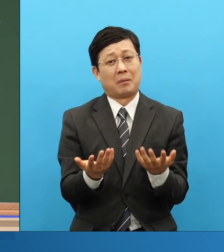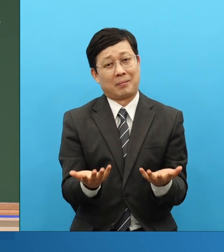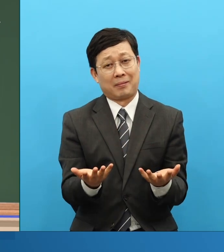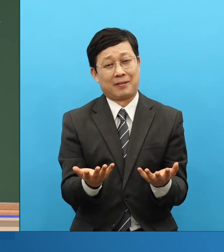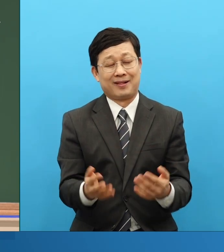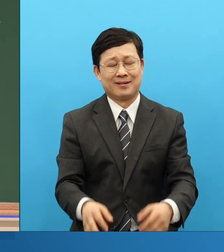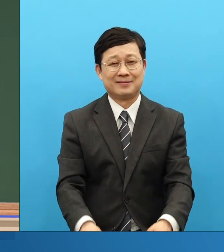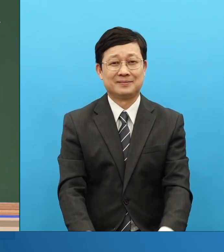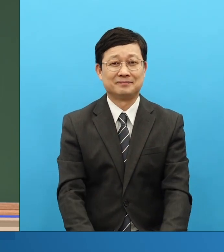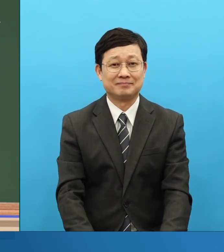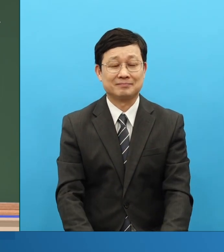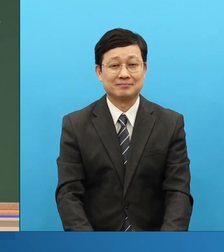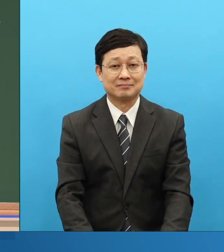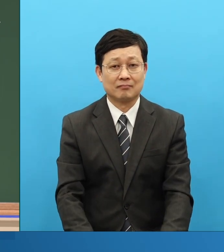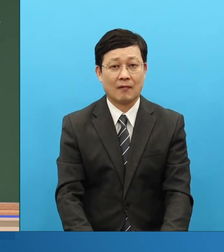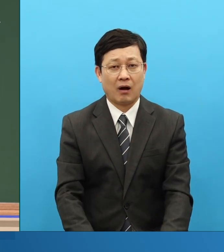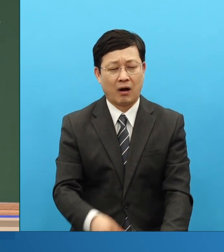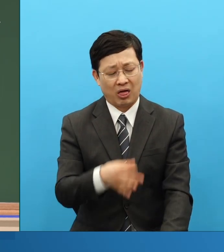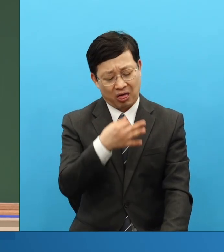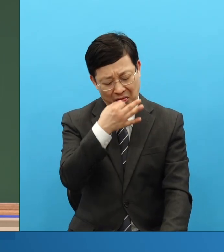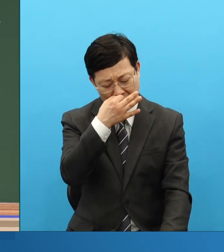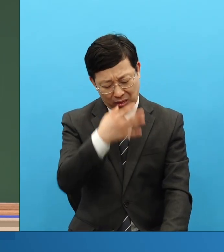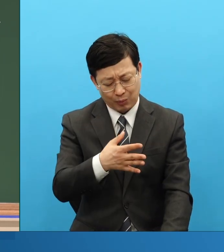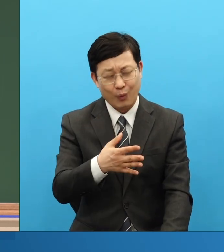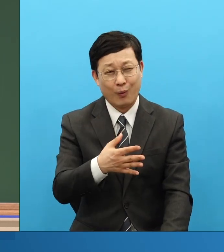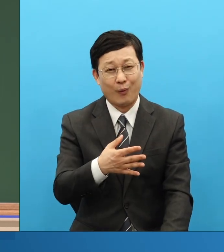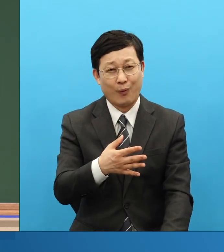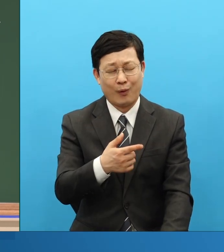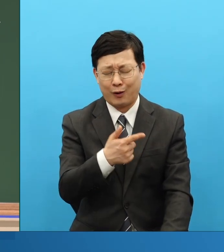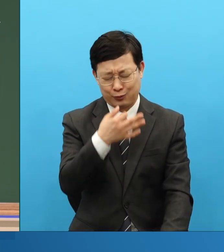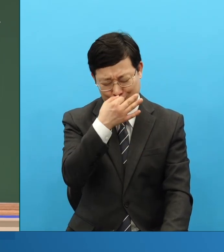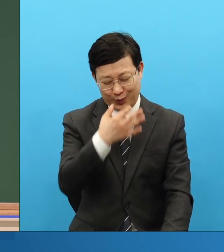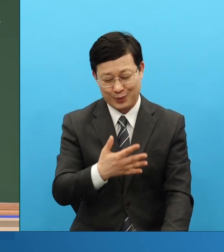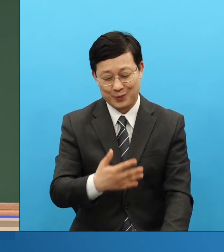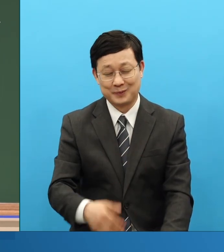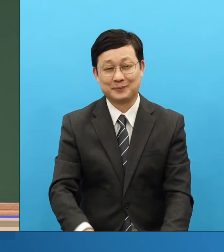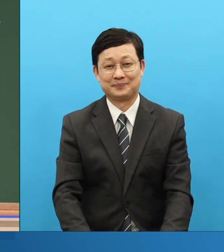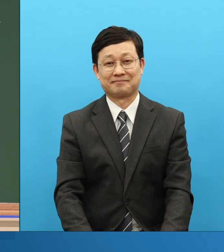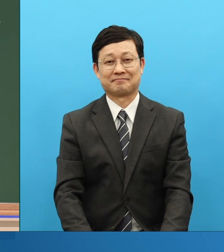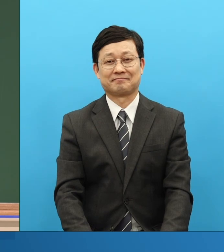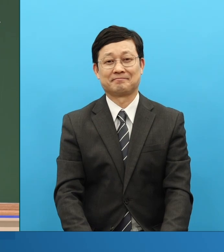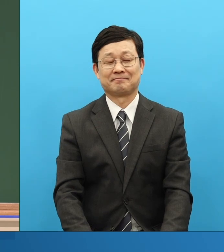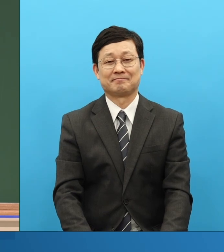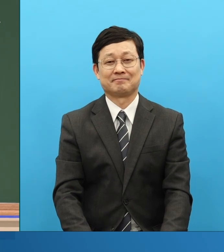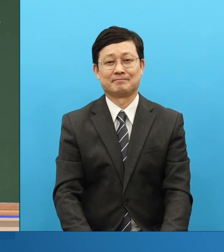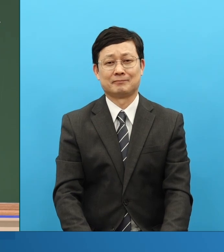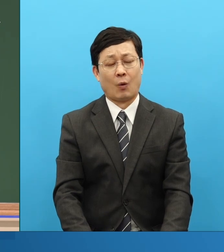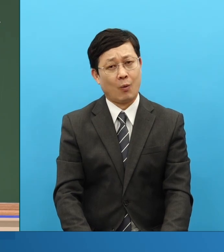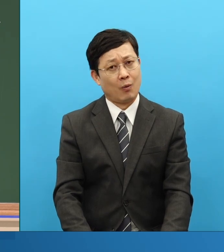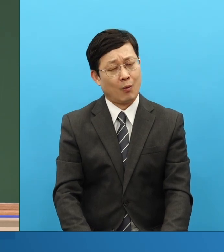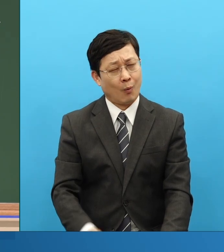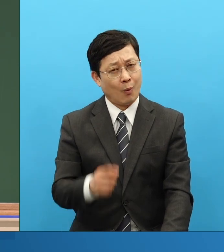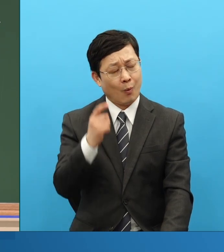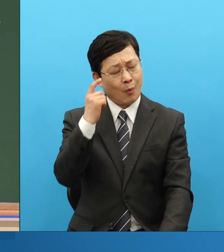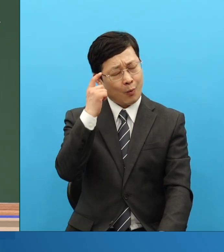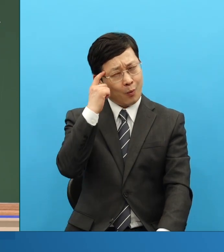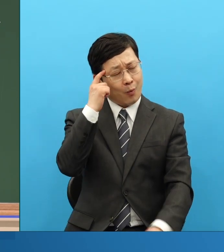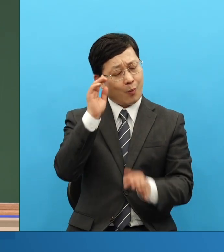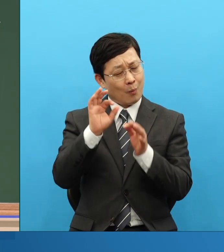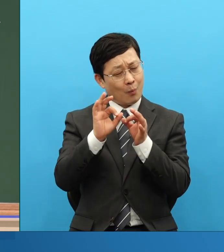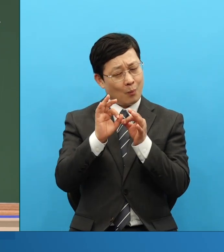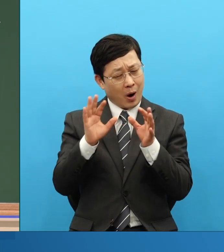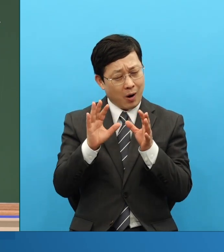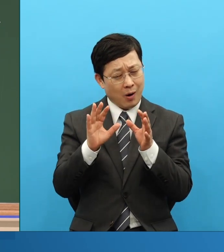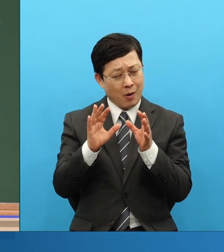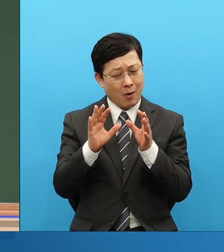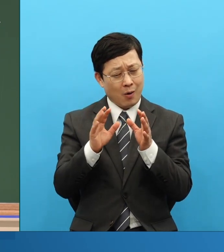do? 굉장히 어려움 당하겠죠. You're probably going to face tremendous hardship. 근데 그런 사람들이 생각보다 많습니다. But more than you can imagine, there are a